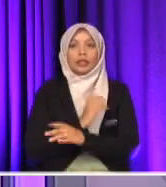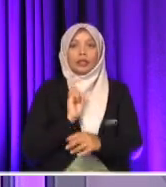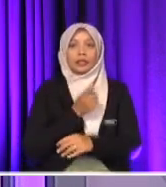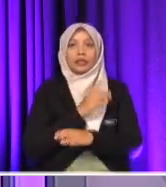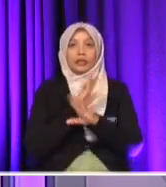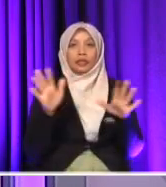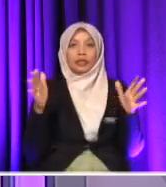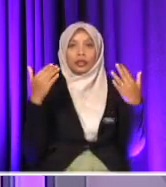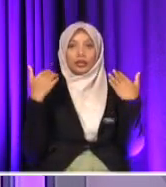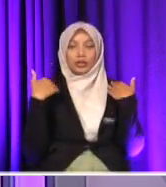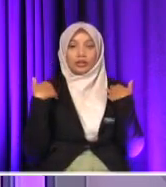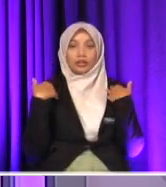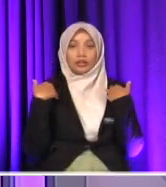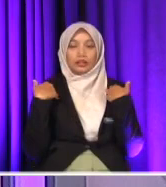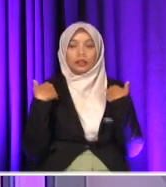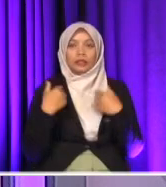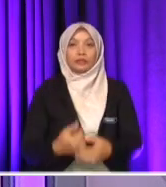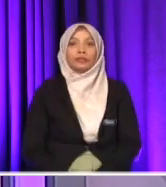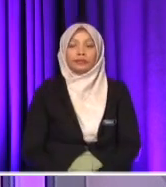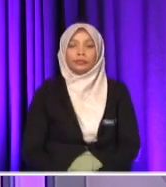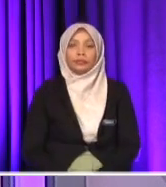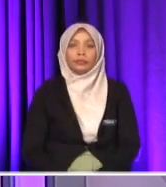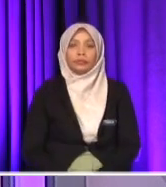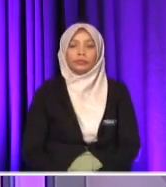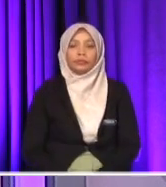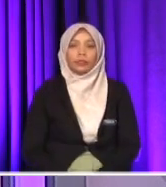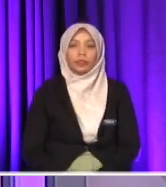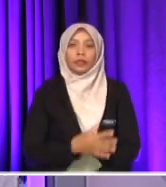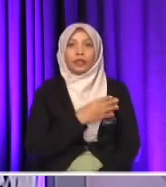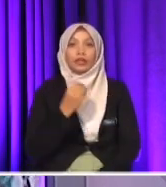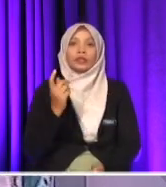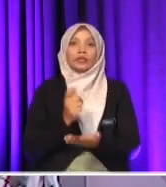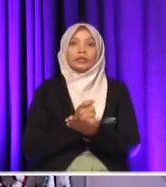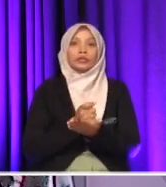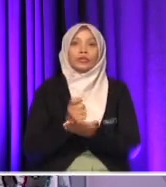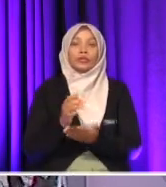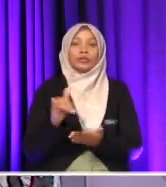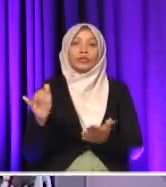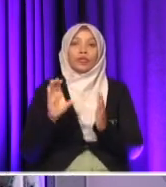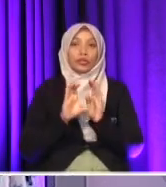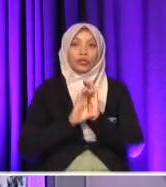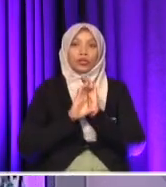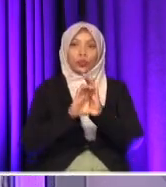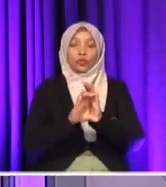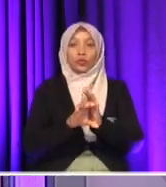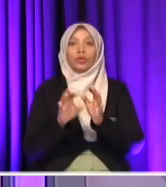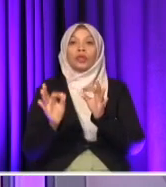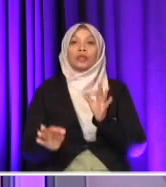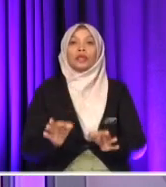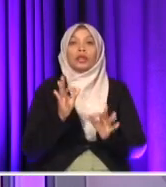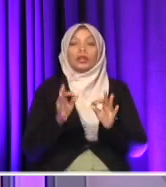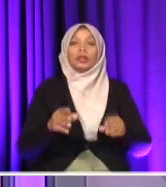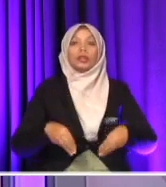tidak melibatkan pearuh pun. Okey. Okey, dan seterusnya. Okey, contoh kalau diberi